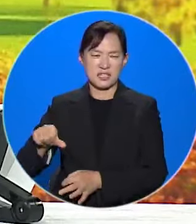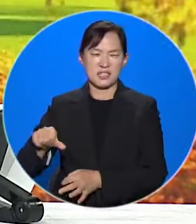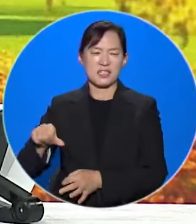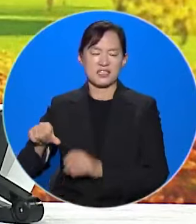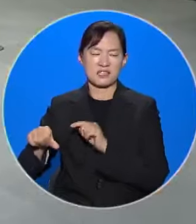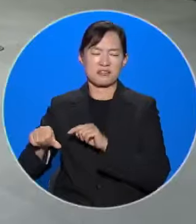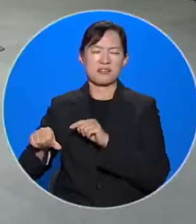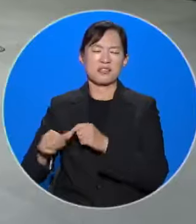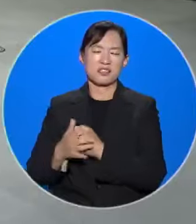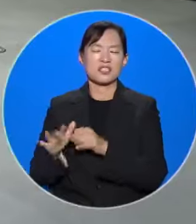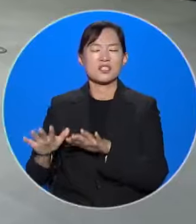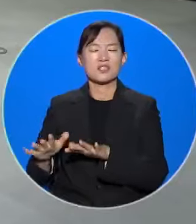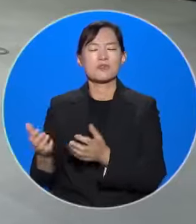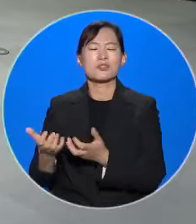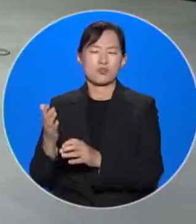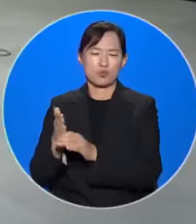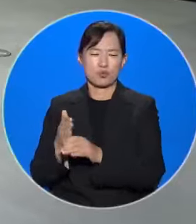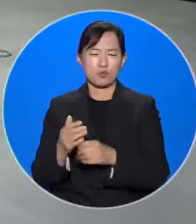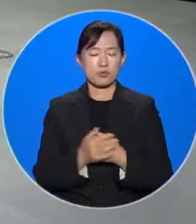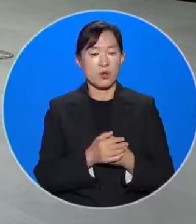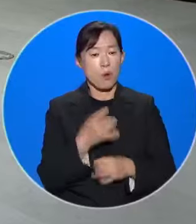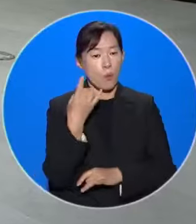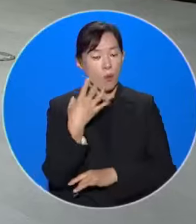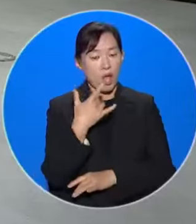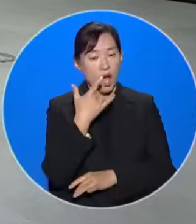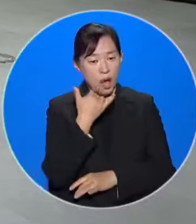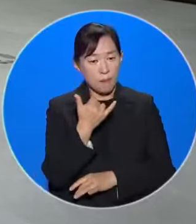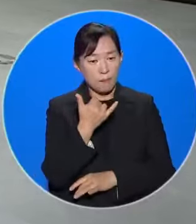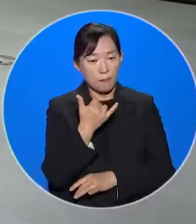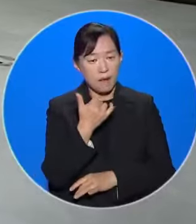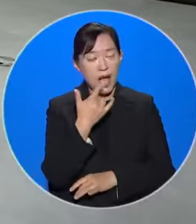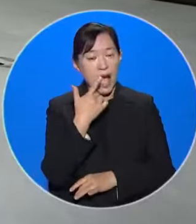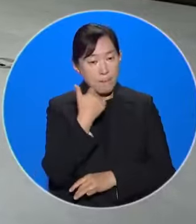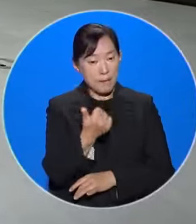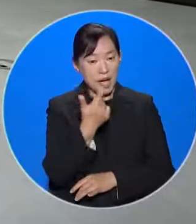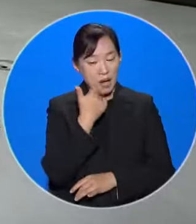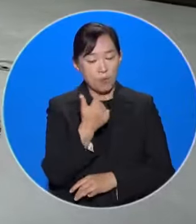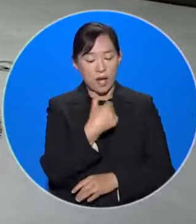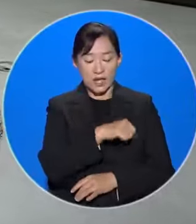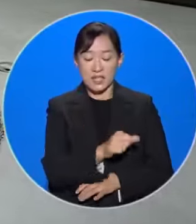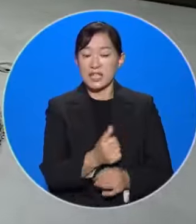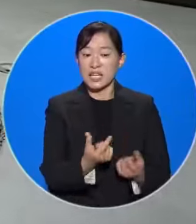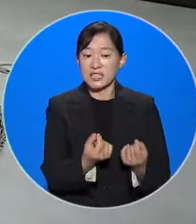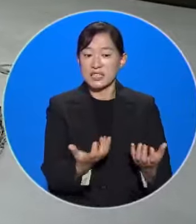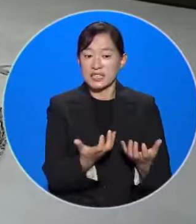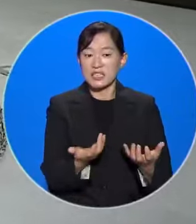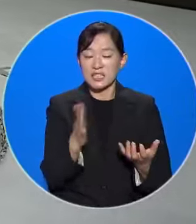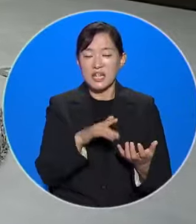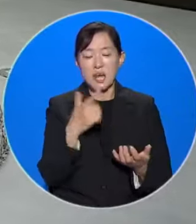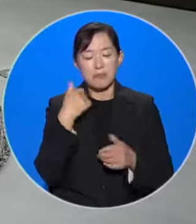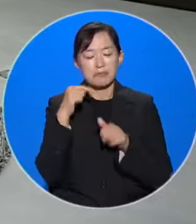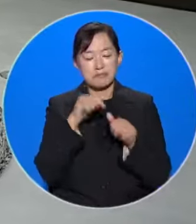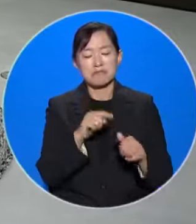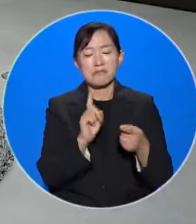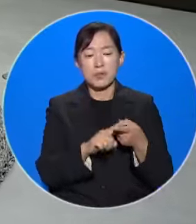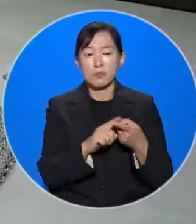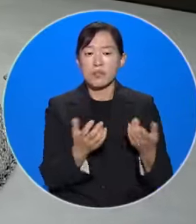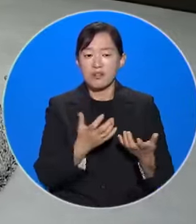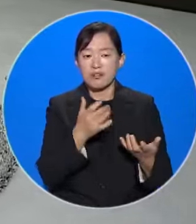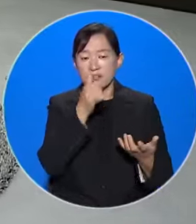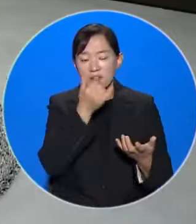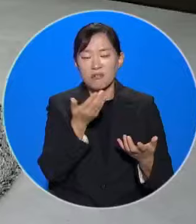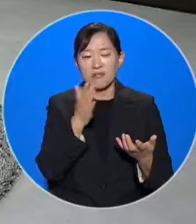대로만 했거든요. 그 아버지하고 아들하고 같이 사업할 때 그쵸 아버지가 그냥 다 알려주면. 예. 아들이 시키는 대로 하다 보니까 사업장도 지금